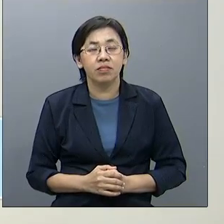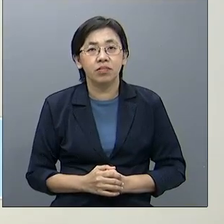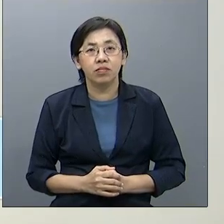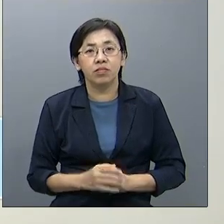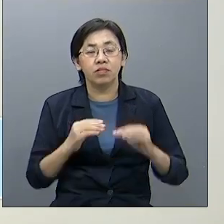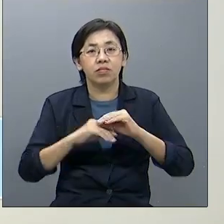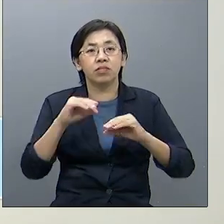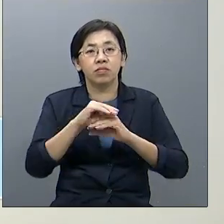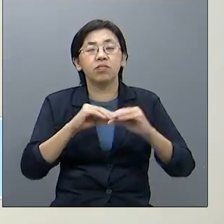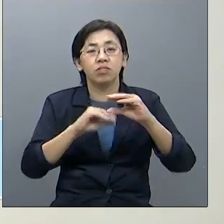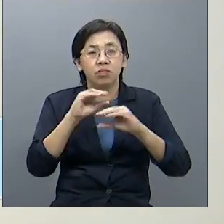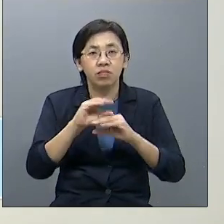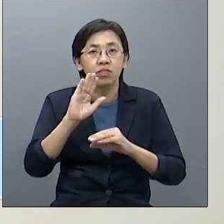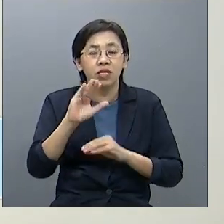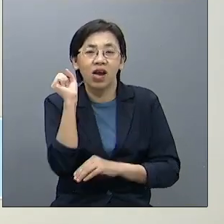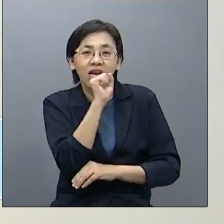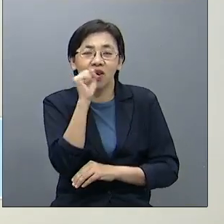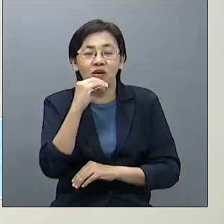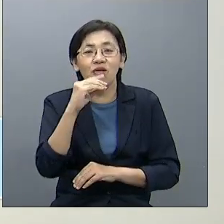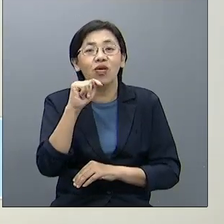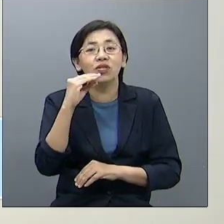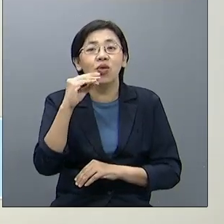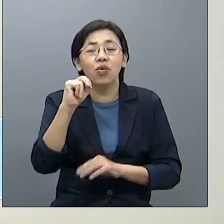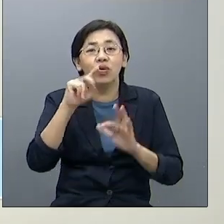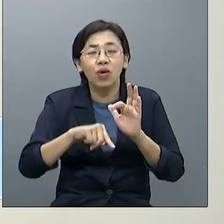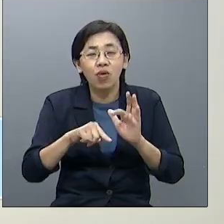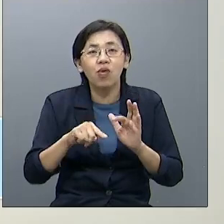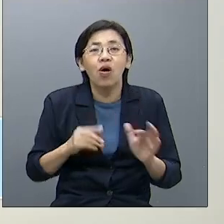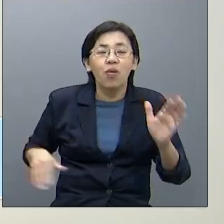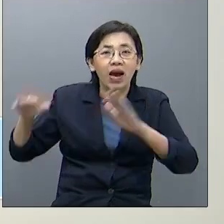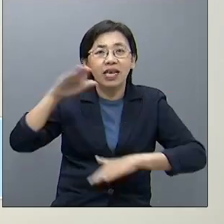1คนไหว้หลายคนให้ของโตโน่ที่ดำเนินการไปเมื่อ